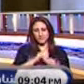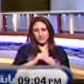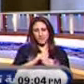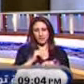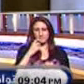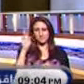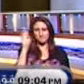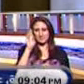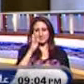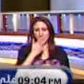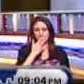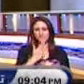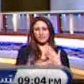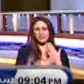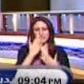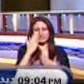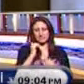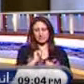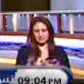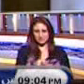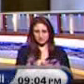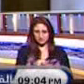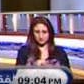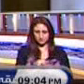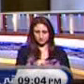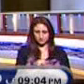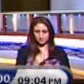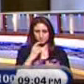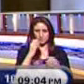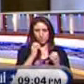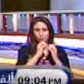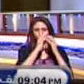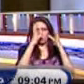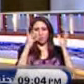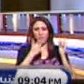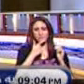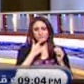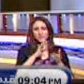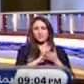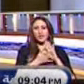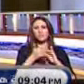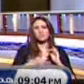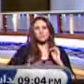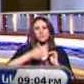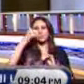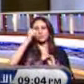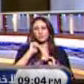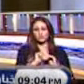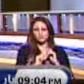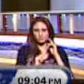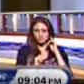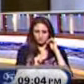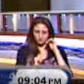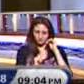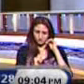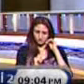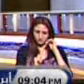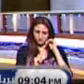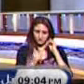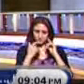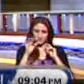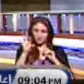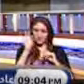البابا الجديد كانت سوف تخرج يعني دخانة سوداء تدل على عدم النجاح في